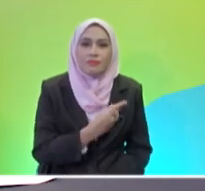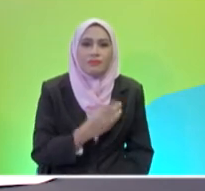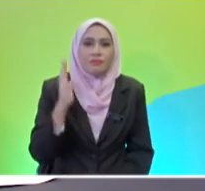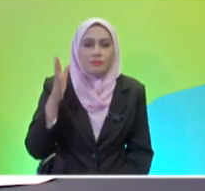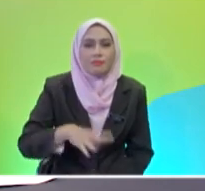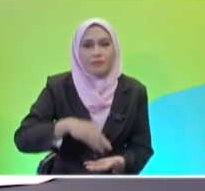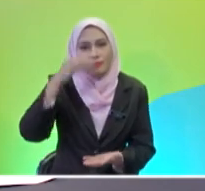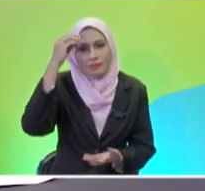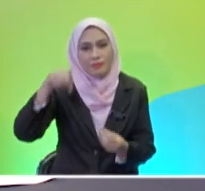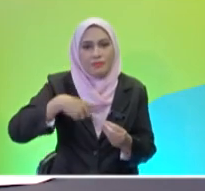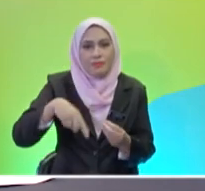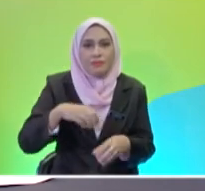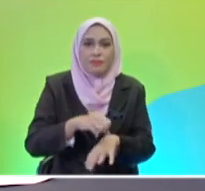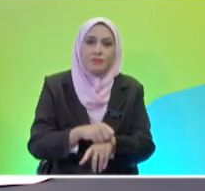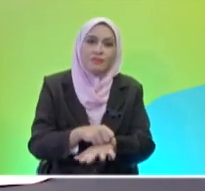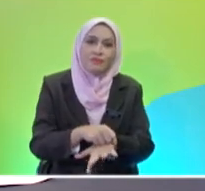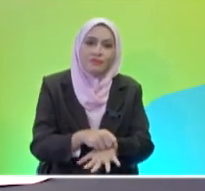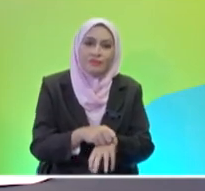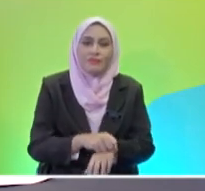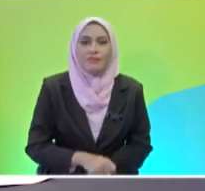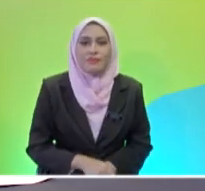mengenai serangga.